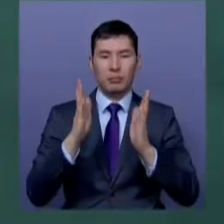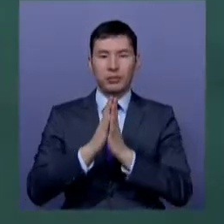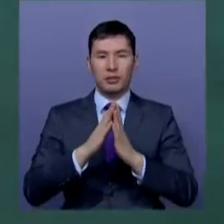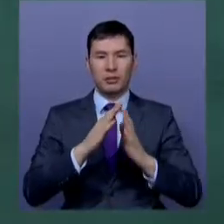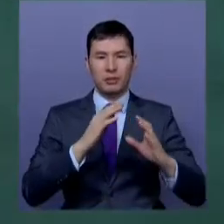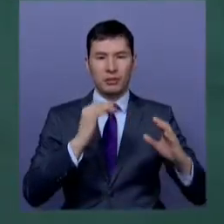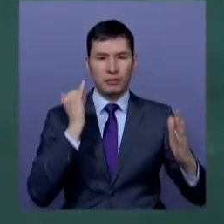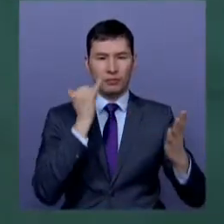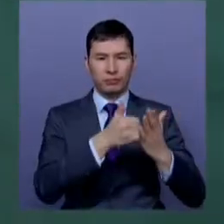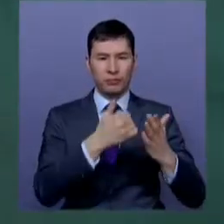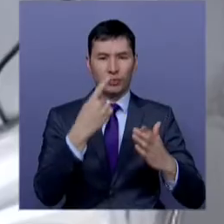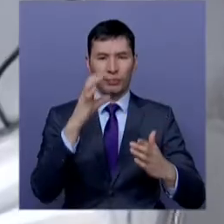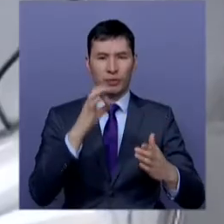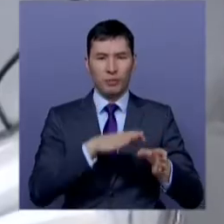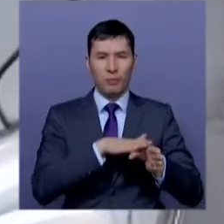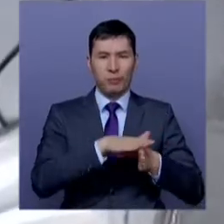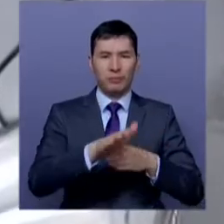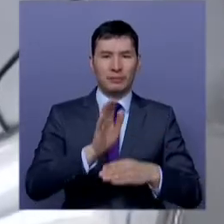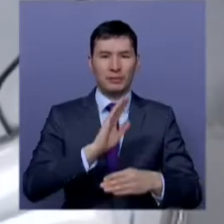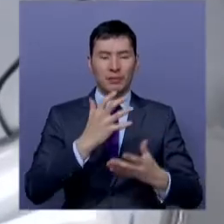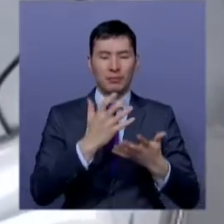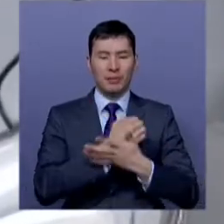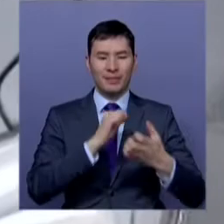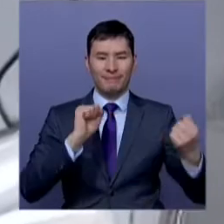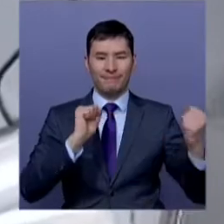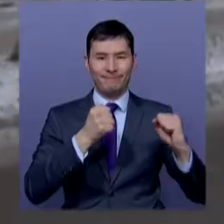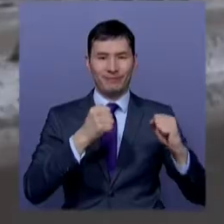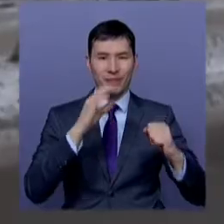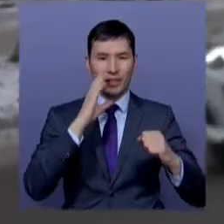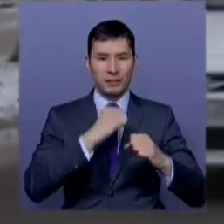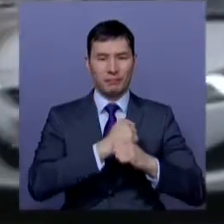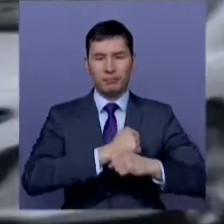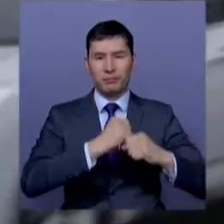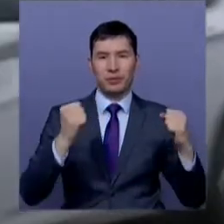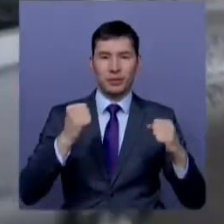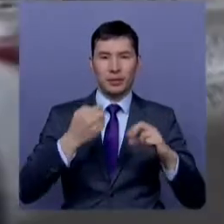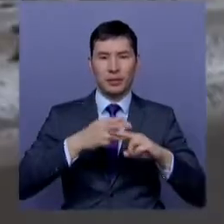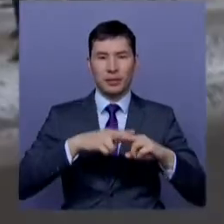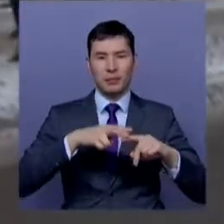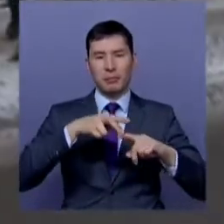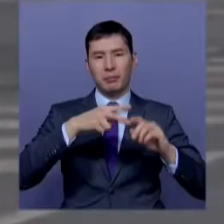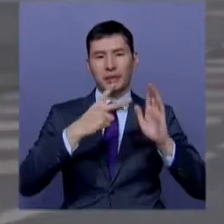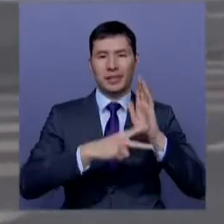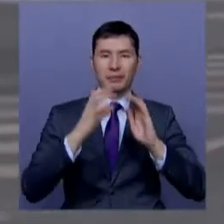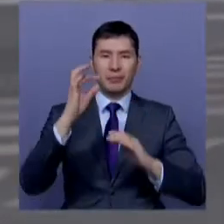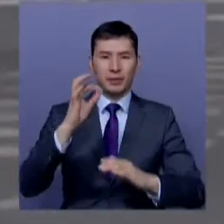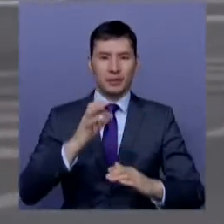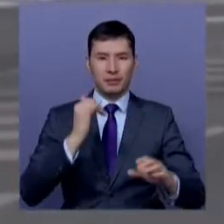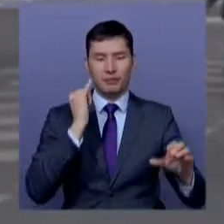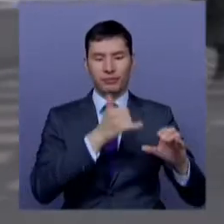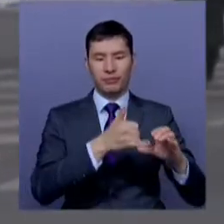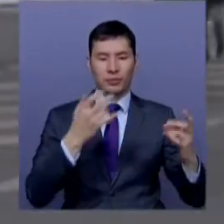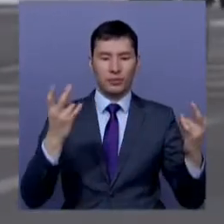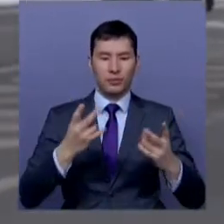береді. Себебі жылы жерге кіргенде қысымның әсерінен газ көтеріледі де соңы жарылысқа кеп соқтыруы мүмкін. Ал енді бұл талаптан